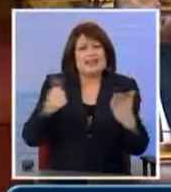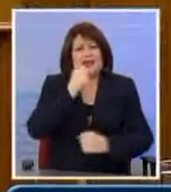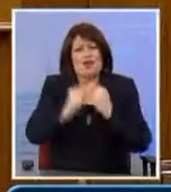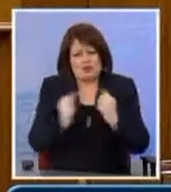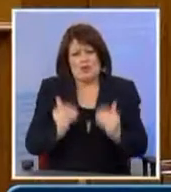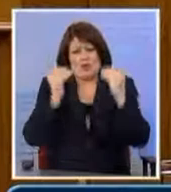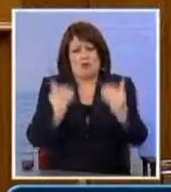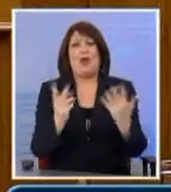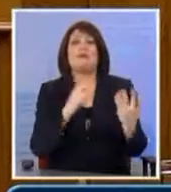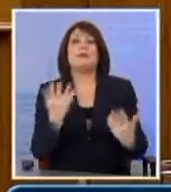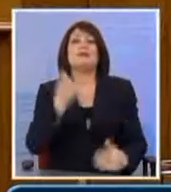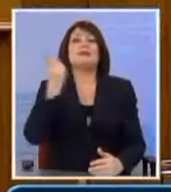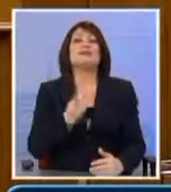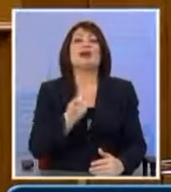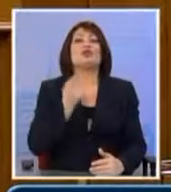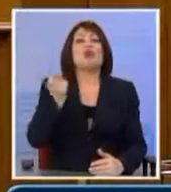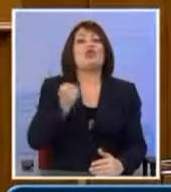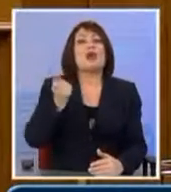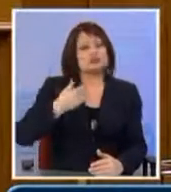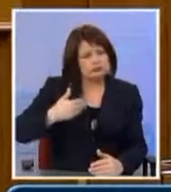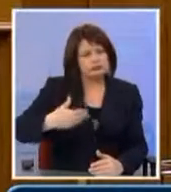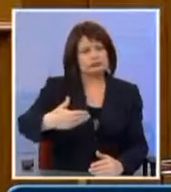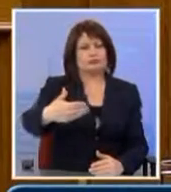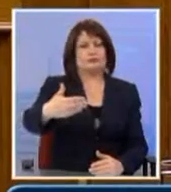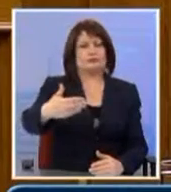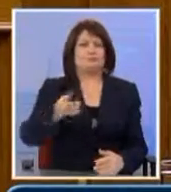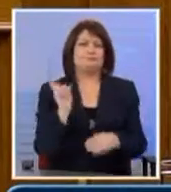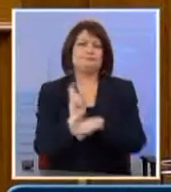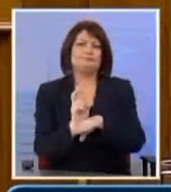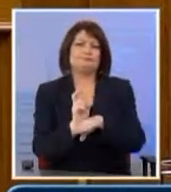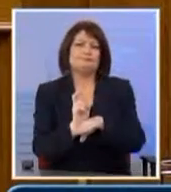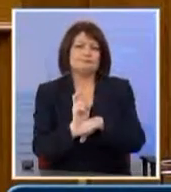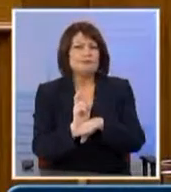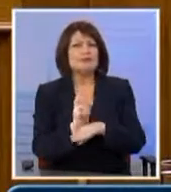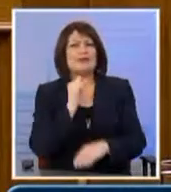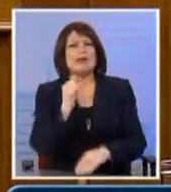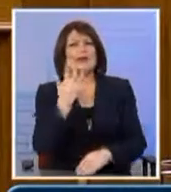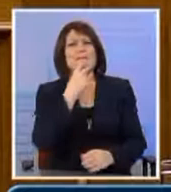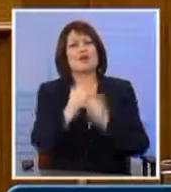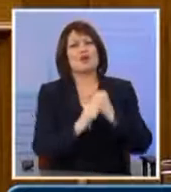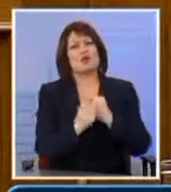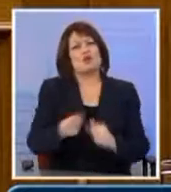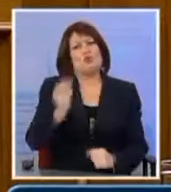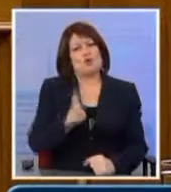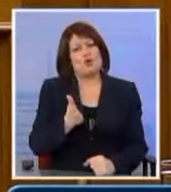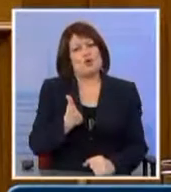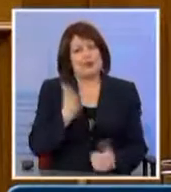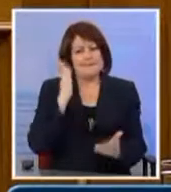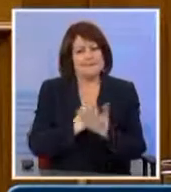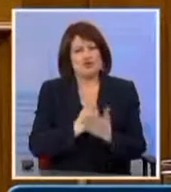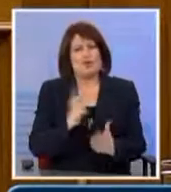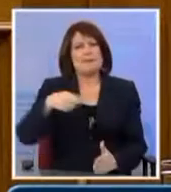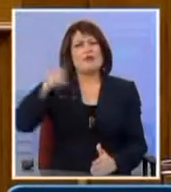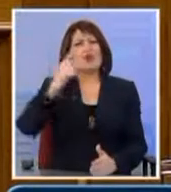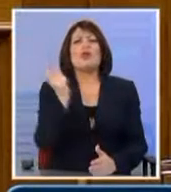το 75% του χρέους μας πλέον είναι μακροπρόθεσμο, με υπολοιπόμενη φυσική διάρκεια πάνω από 5 χρόνια. Το δε μέσο επιτόκιο